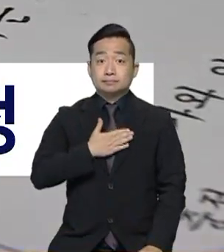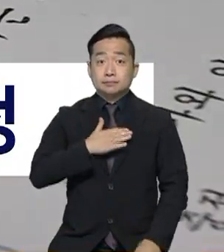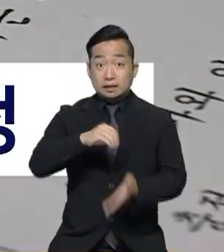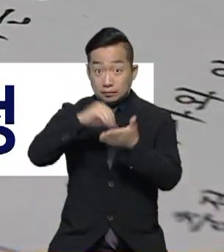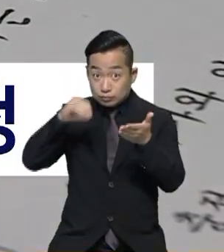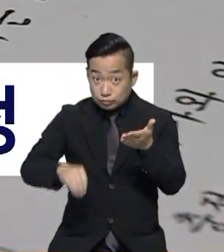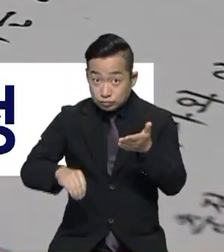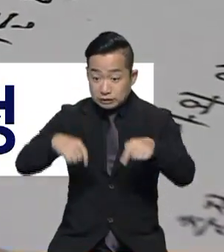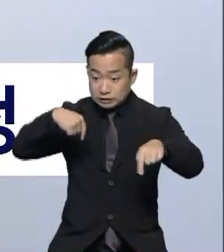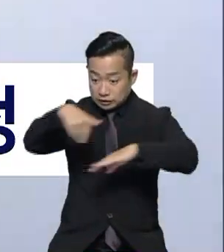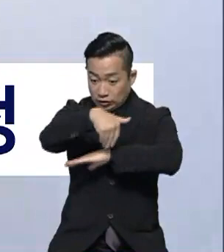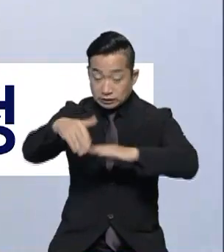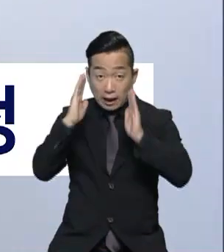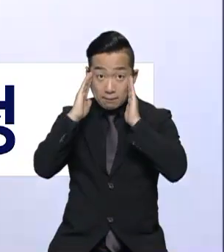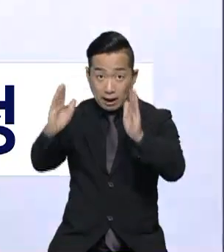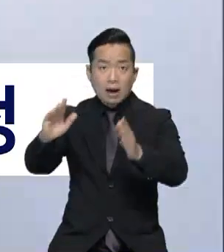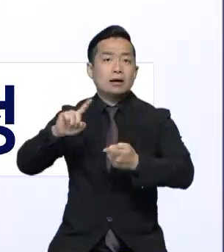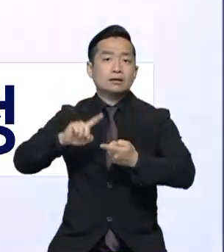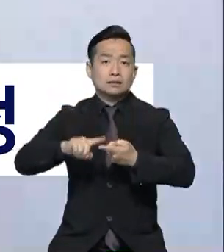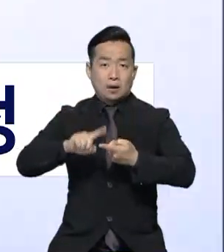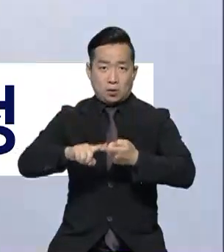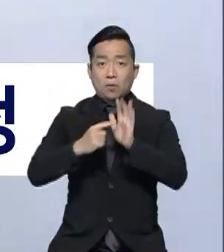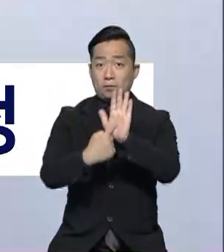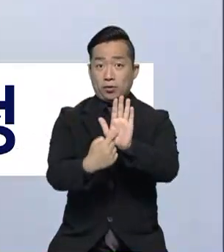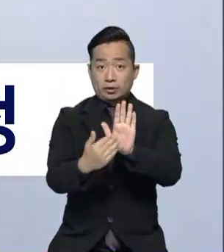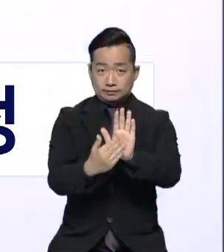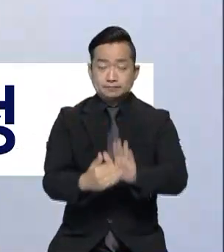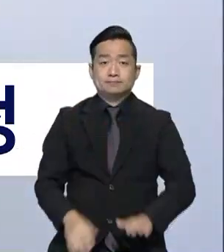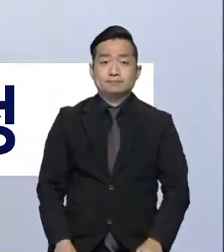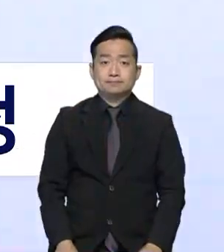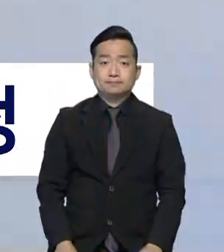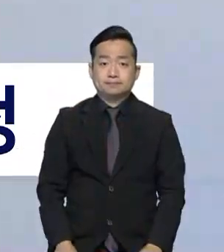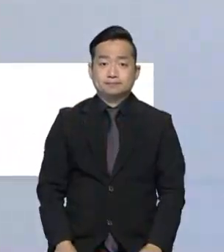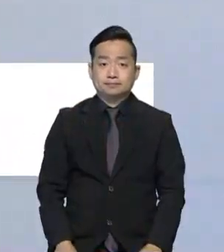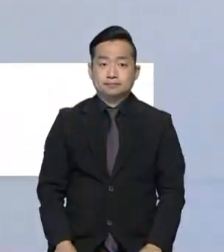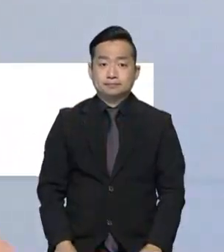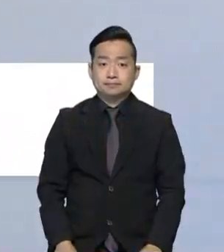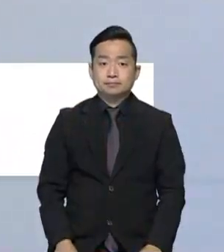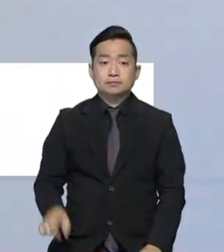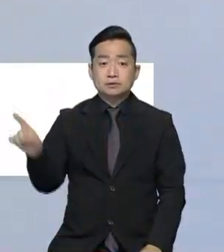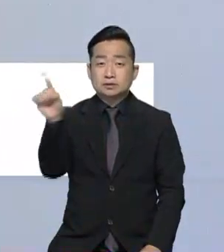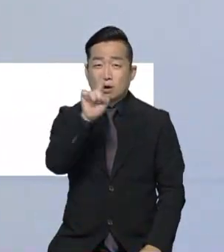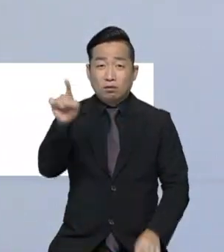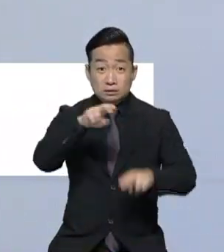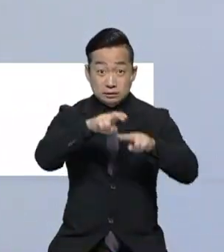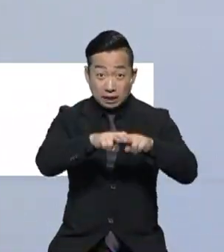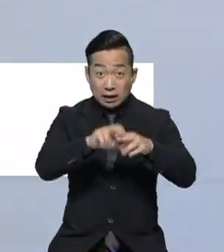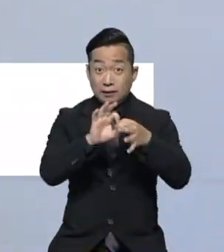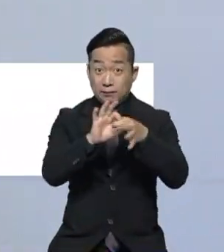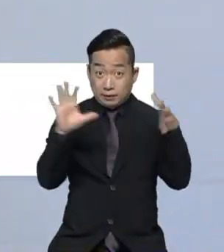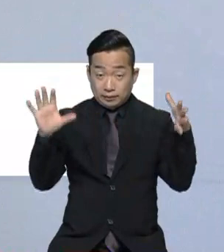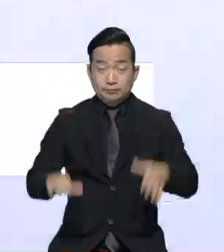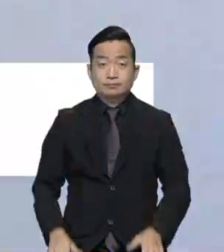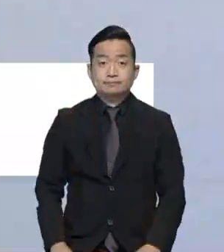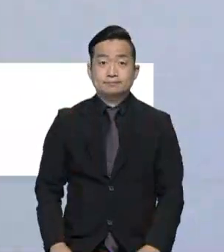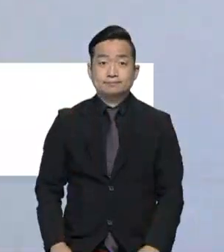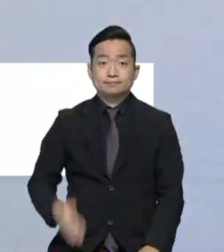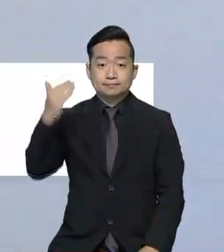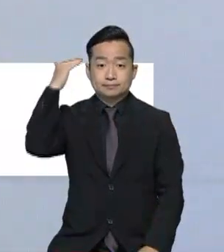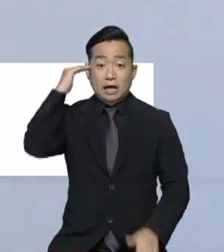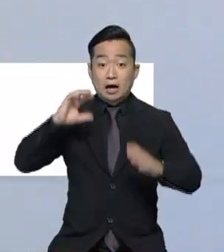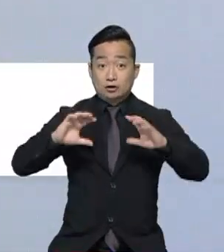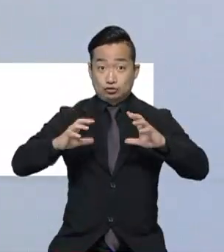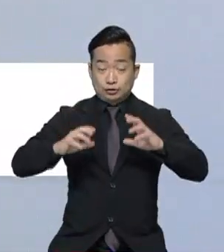물러나도 정책 기조엔 변함이 없을 것임을 강조했습니다. 어떤 자리에 있더라도 대한민국의